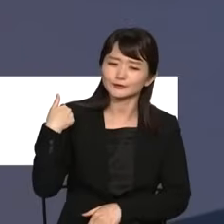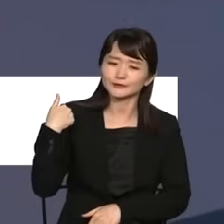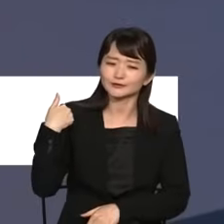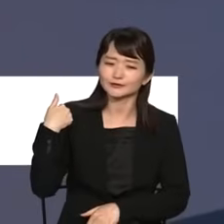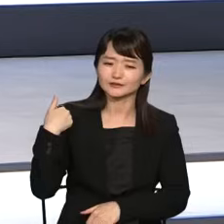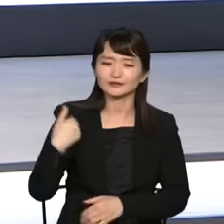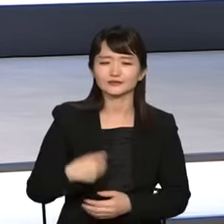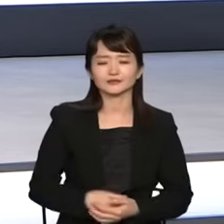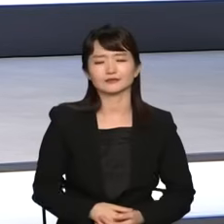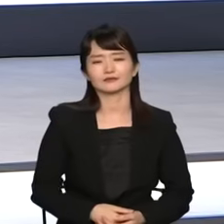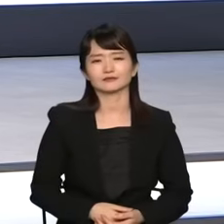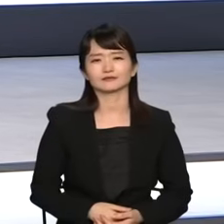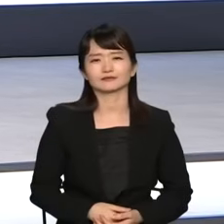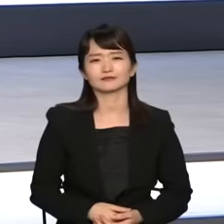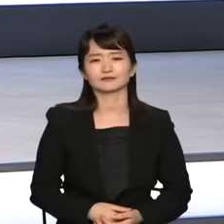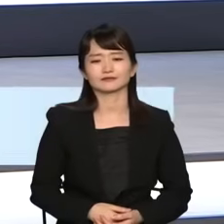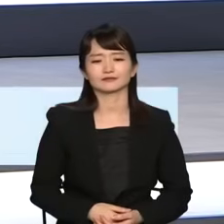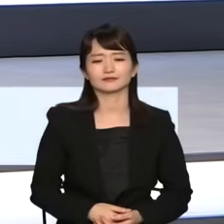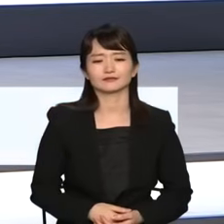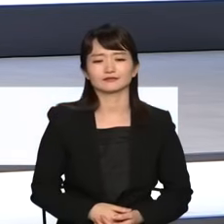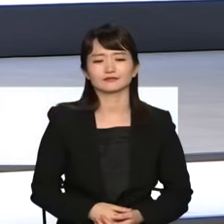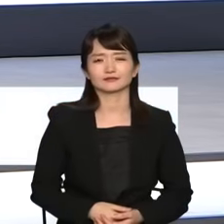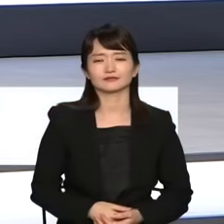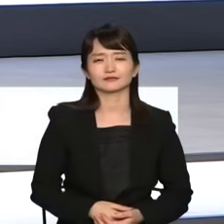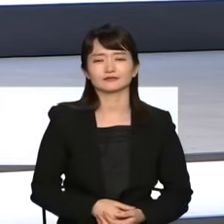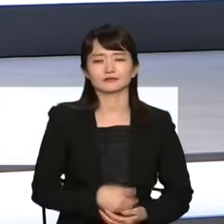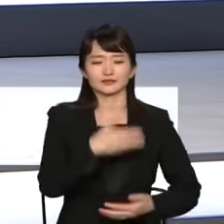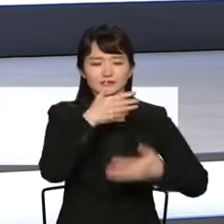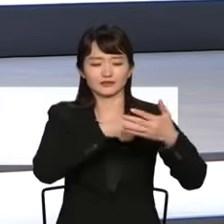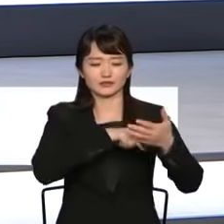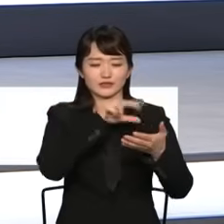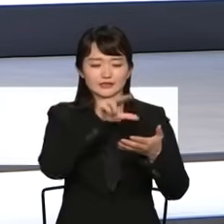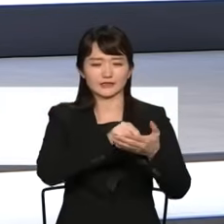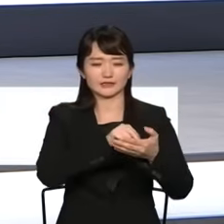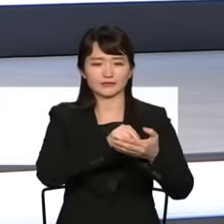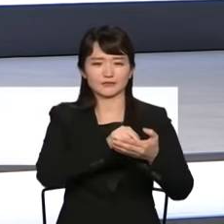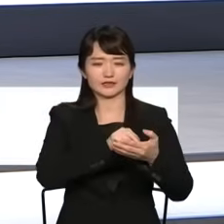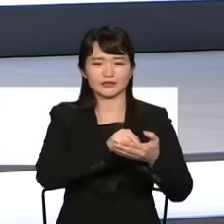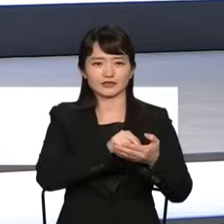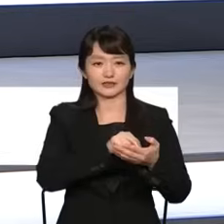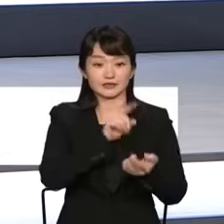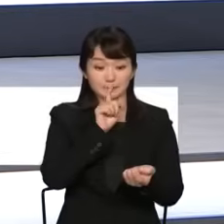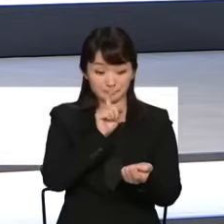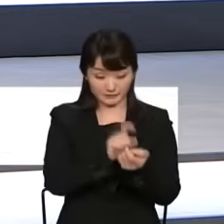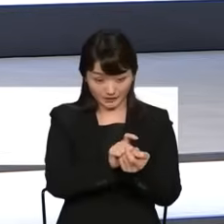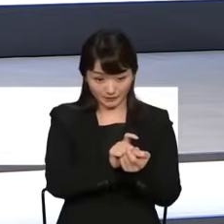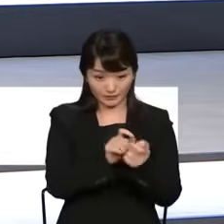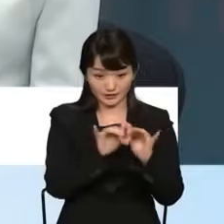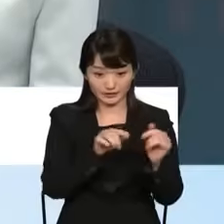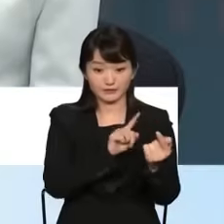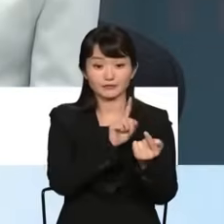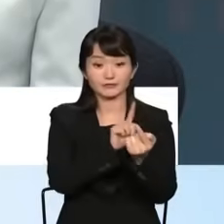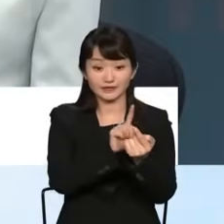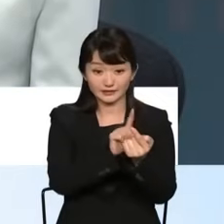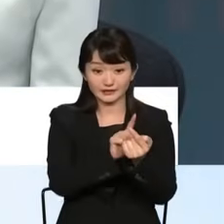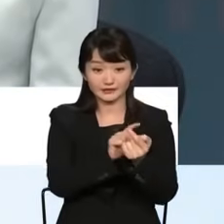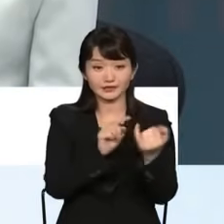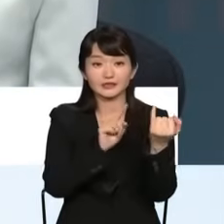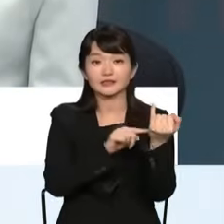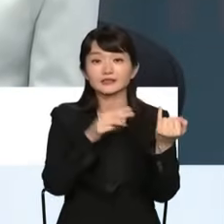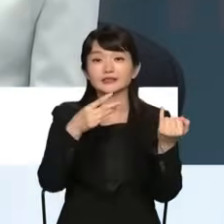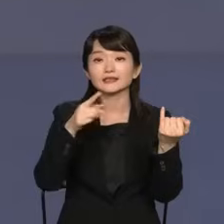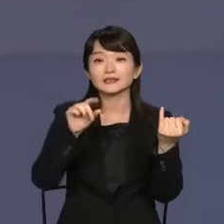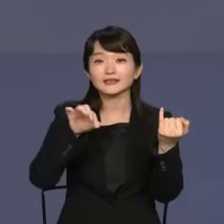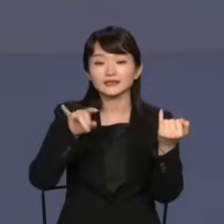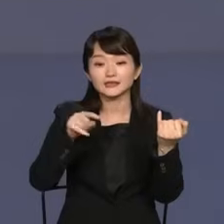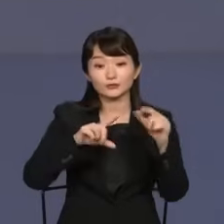很好奇，而且就我也不知道我会成为一个什么样的我。 저는 시절 인연이라는 영화에서 보여줬던 그 발랄하고 귀여운 탕혜 씨 모습도 또 보고 싶다는 생각이 들긴